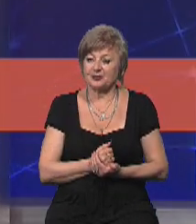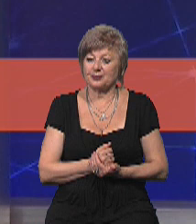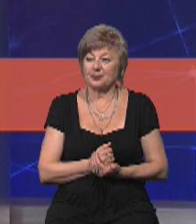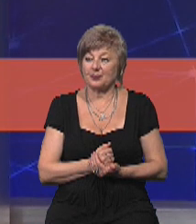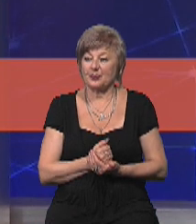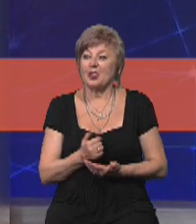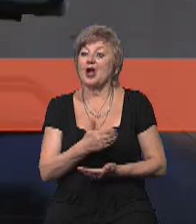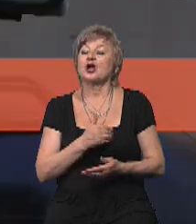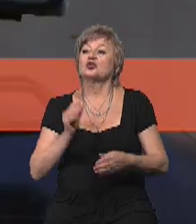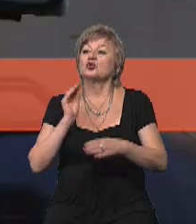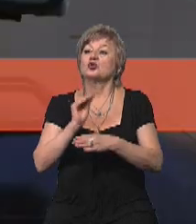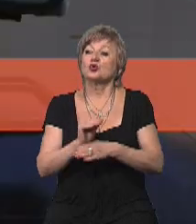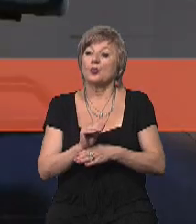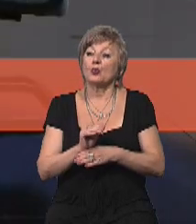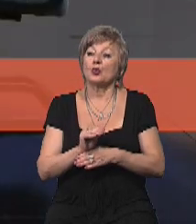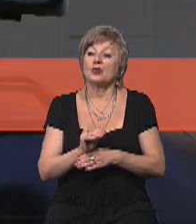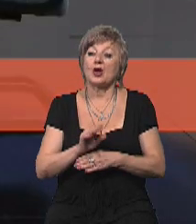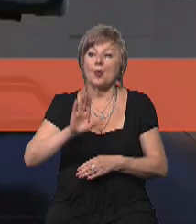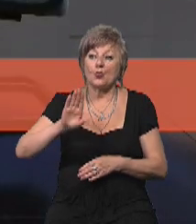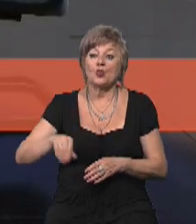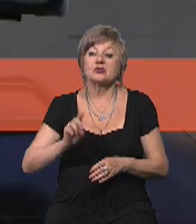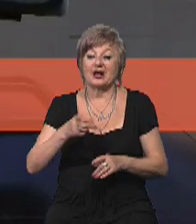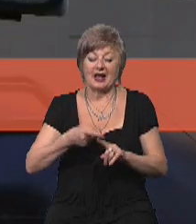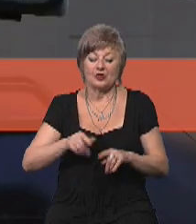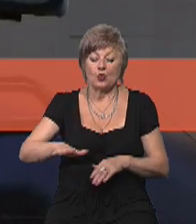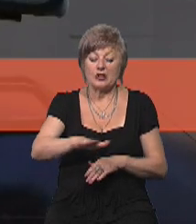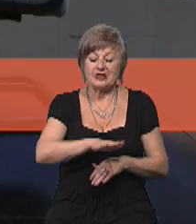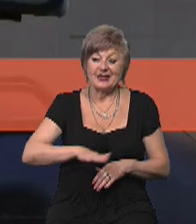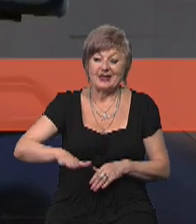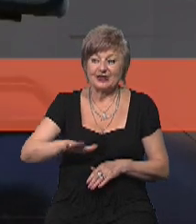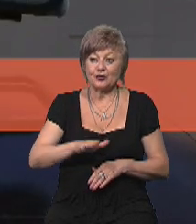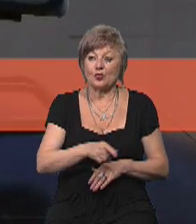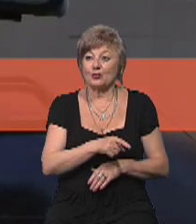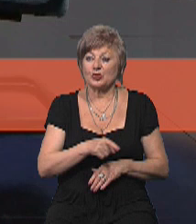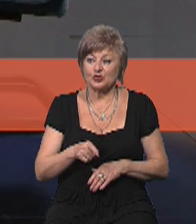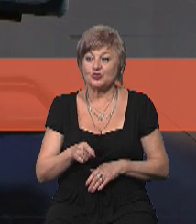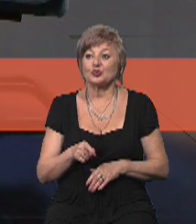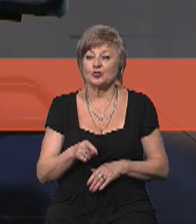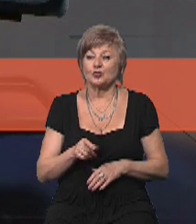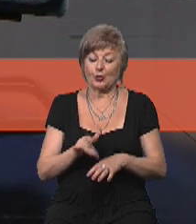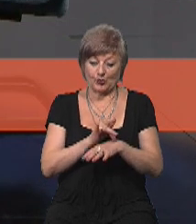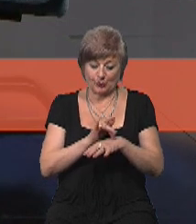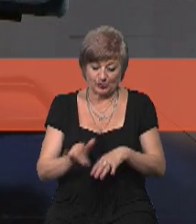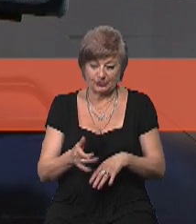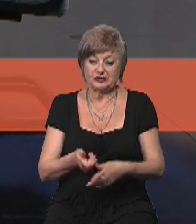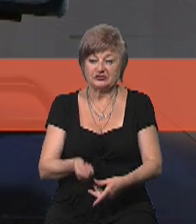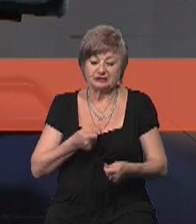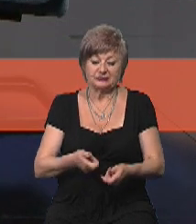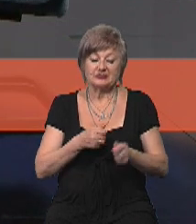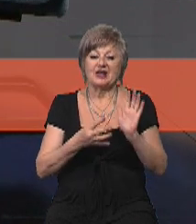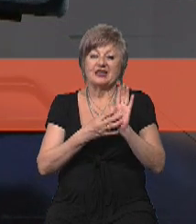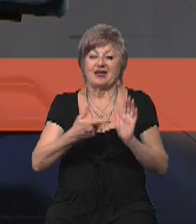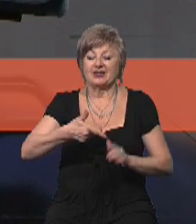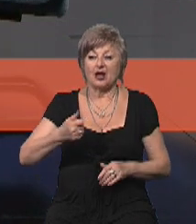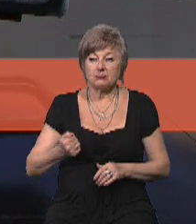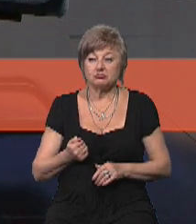хочу трошки добавити. Насправді, після того, як цю територію, в процесі того, як цю територію знищили, 9 гектарів, так,